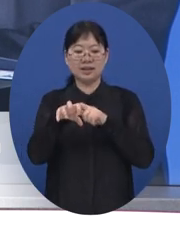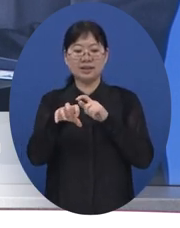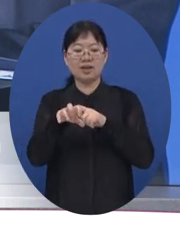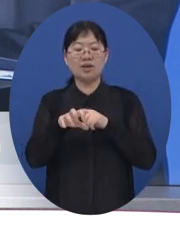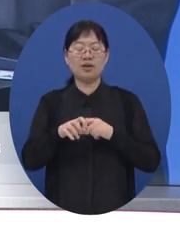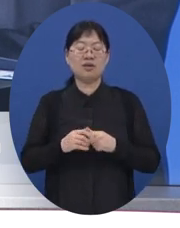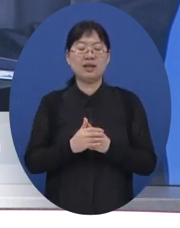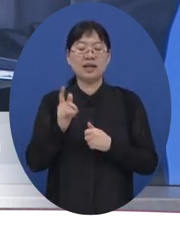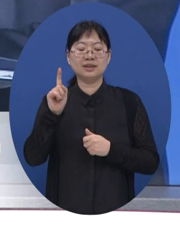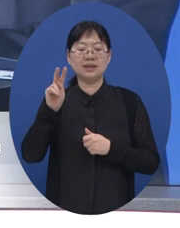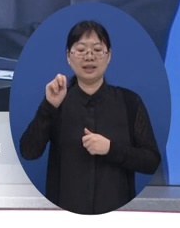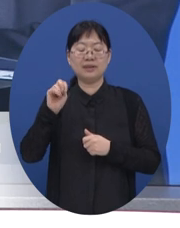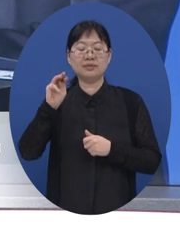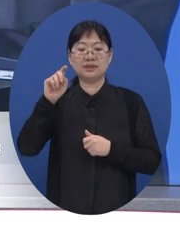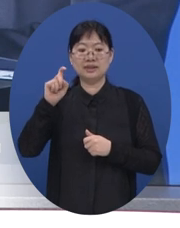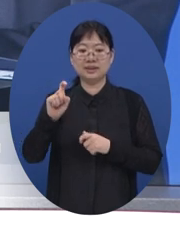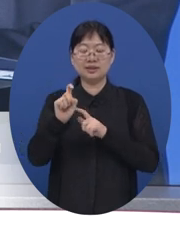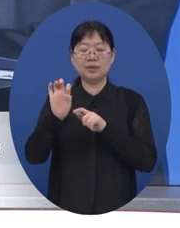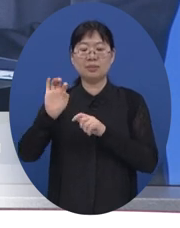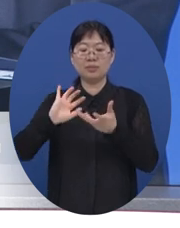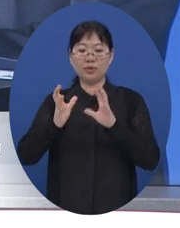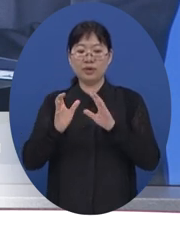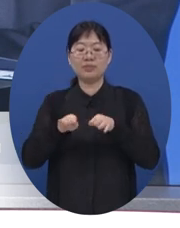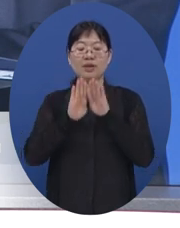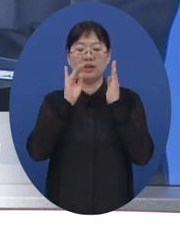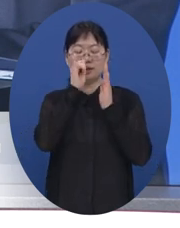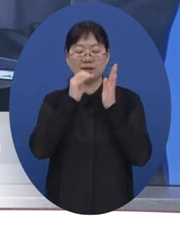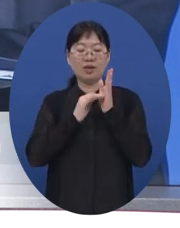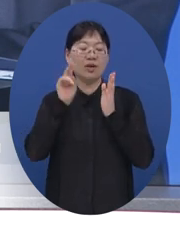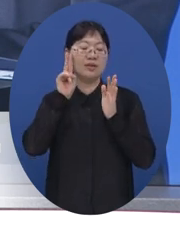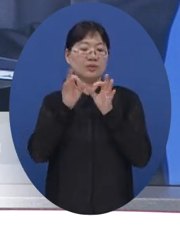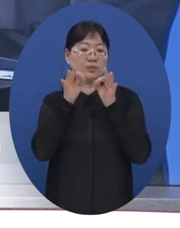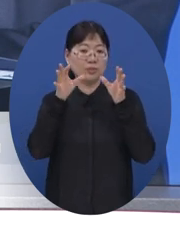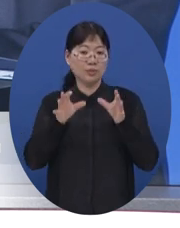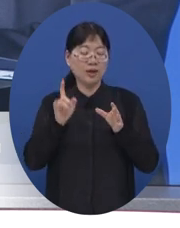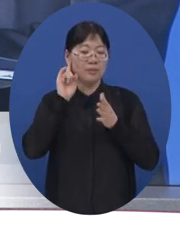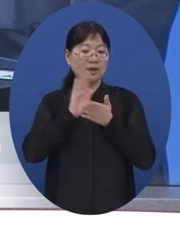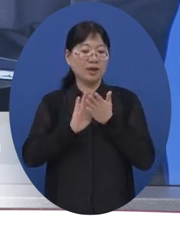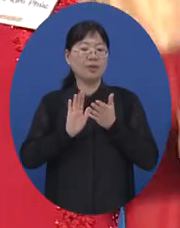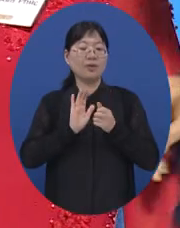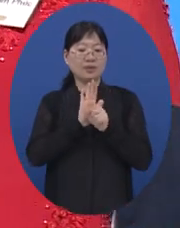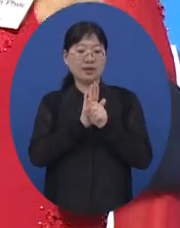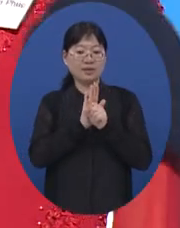dmg 를 평화 협력의 상징으로 전환하기 위한 정책 토론이 이틀간 진행됩니다